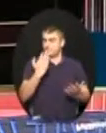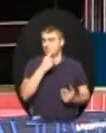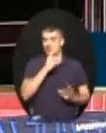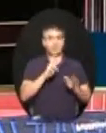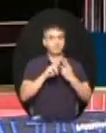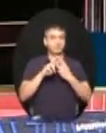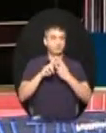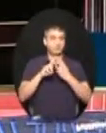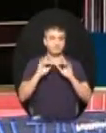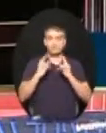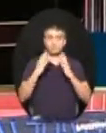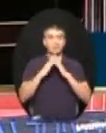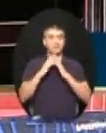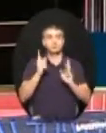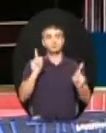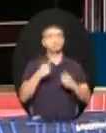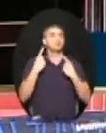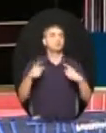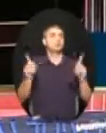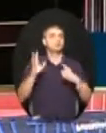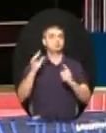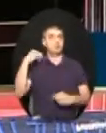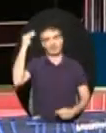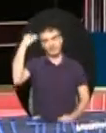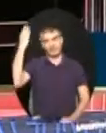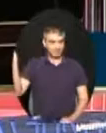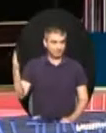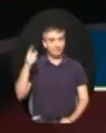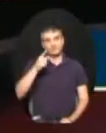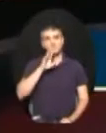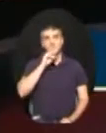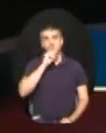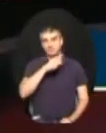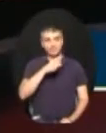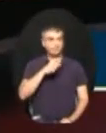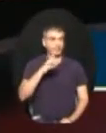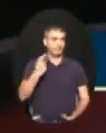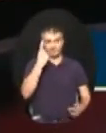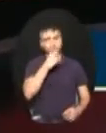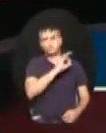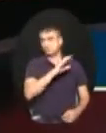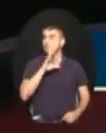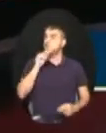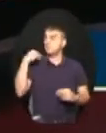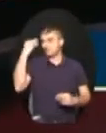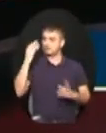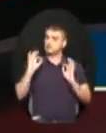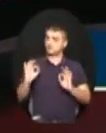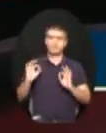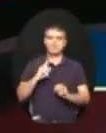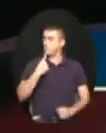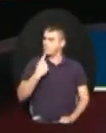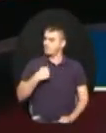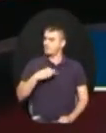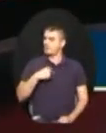הם נפגשים בחוגי בית, הם שרים את ההמנון הפלסטיני, ואם הם מדברים עם הפלסטינים פלסטינית, יופי, ולא